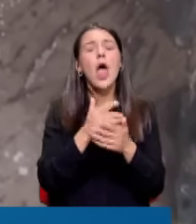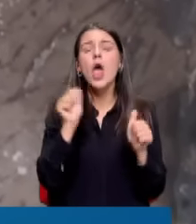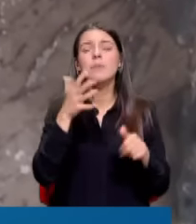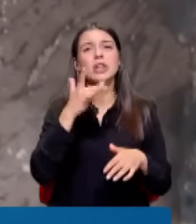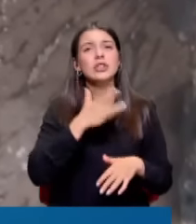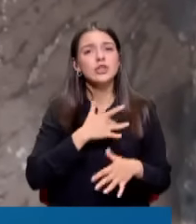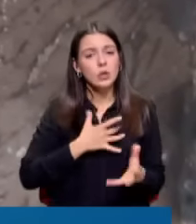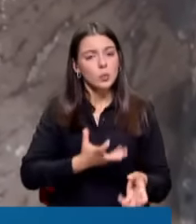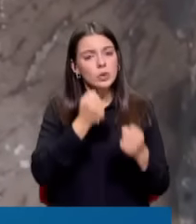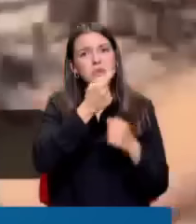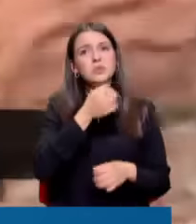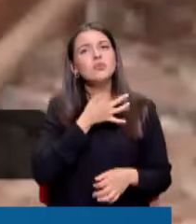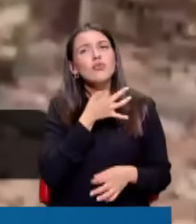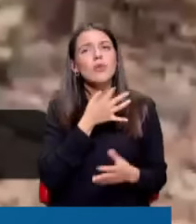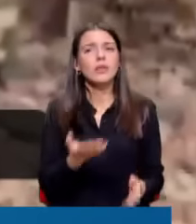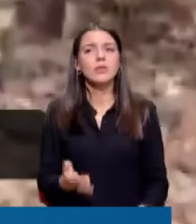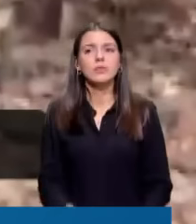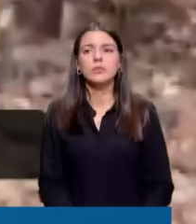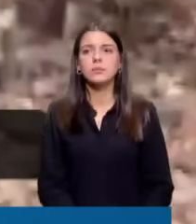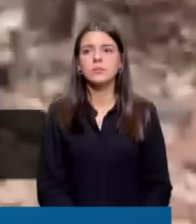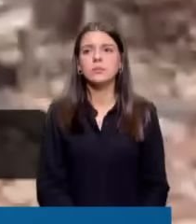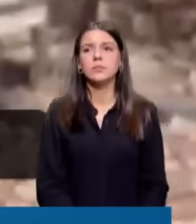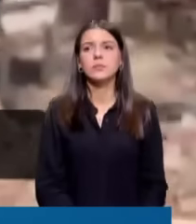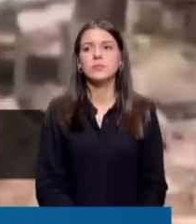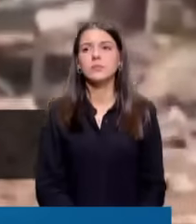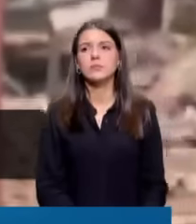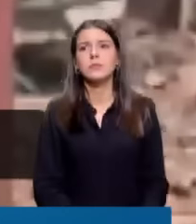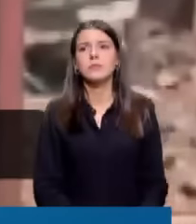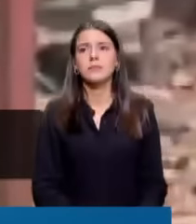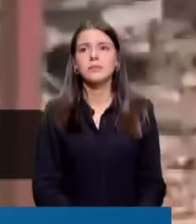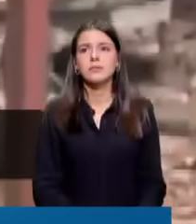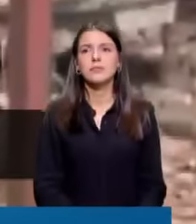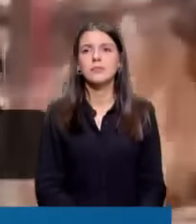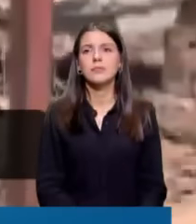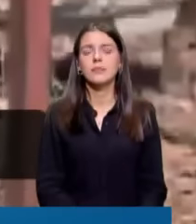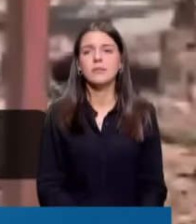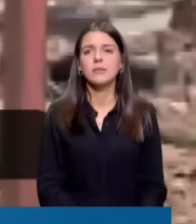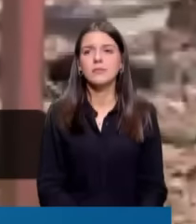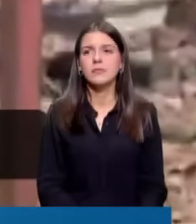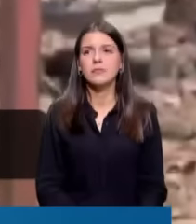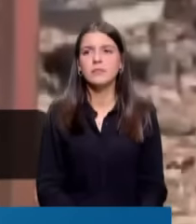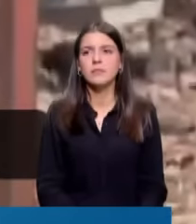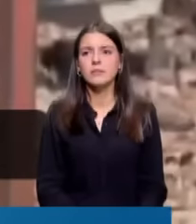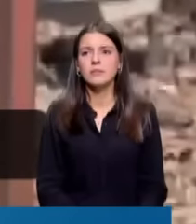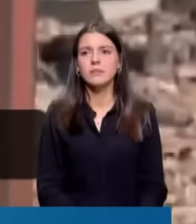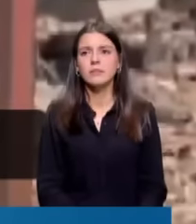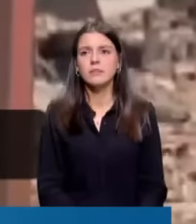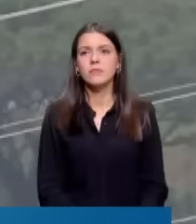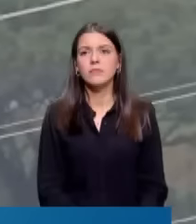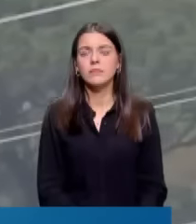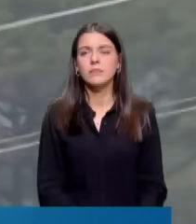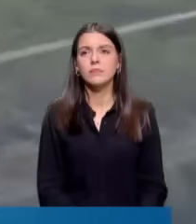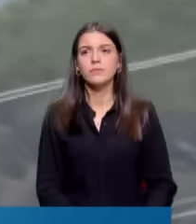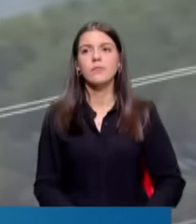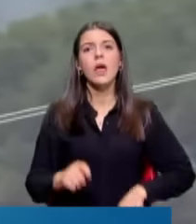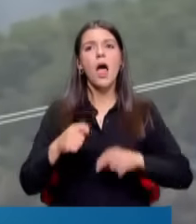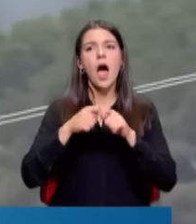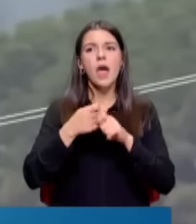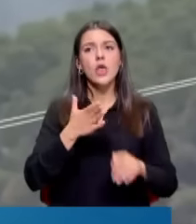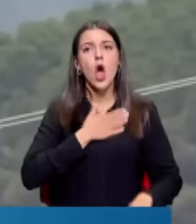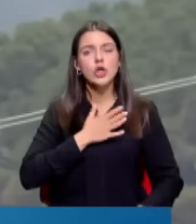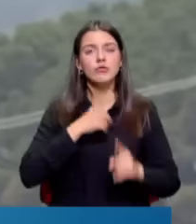canımızı kurtardığımıza şükür ediyoruz şu anda. Buradan bir geldi böyle ateş yağdı, her yerden tuttu, yapamadık bir şey, yapamadık. Aydın'da